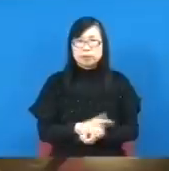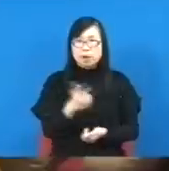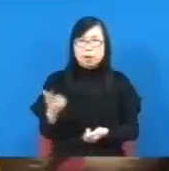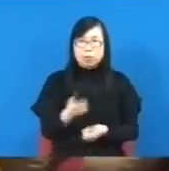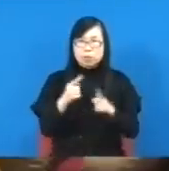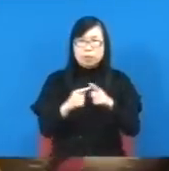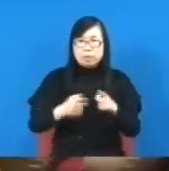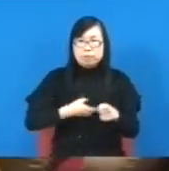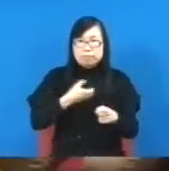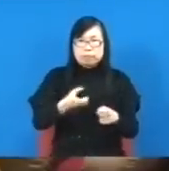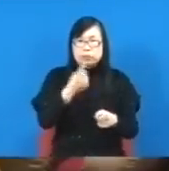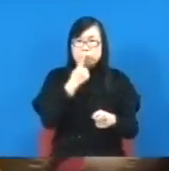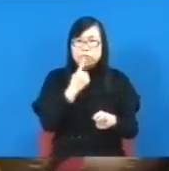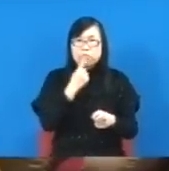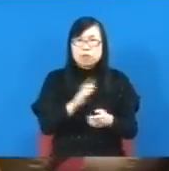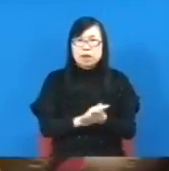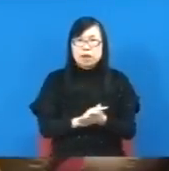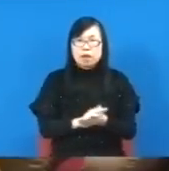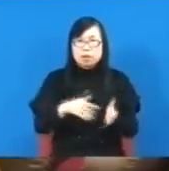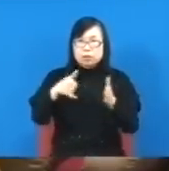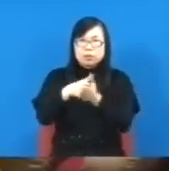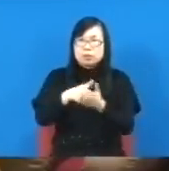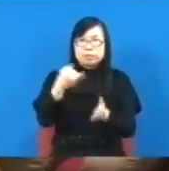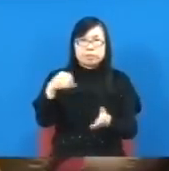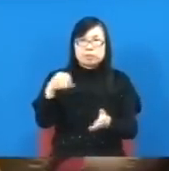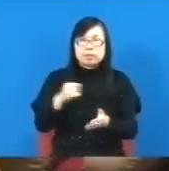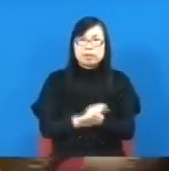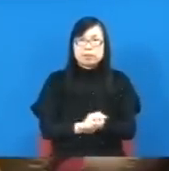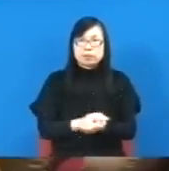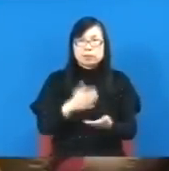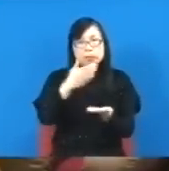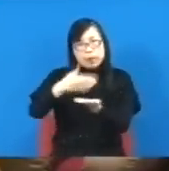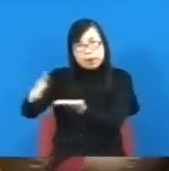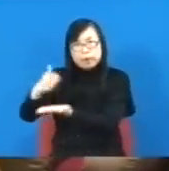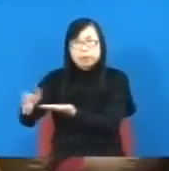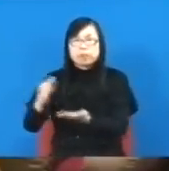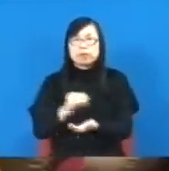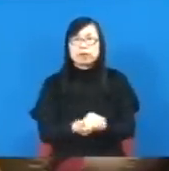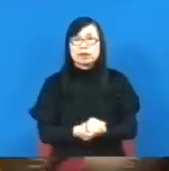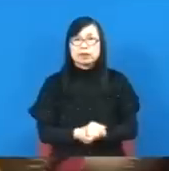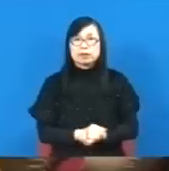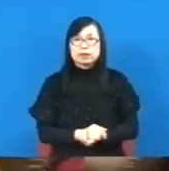捐咧就管制唔到嘅，咁變咗外判啦，外判生產商啦，係嘛？咁就